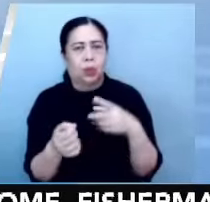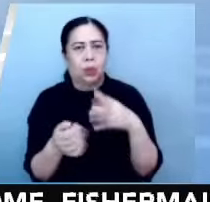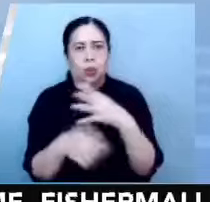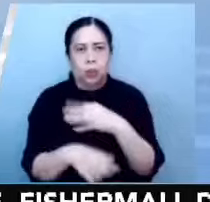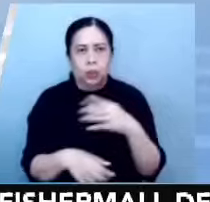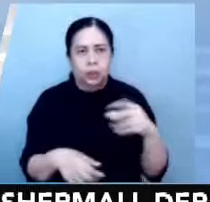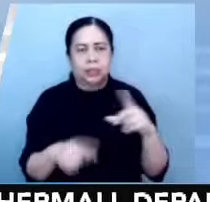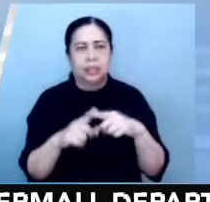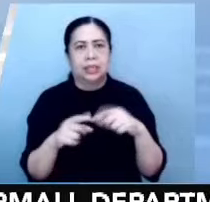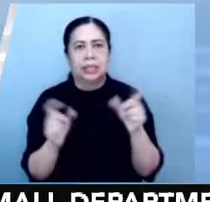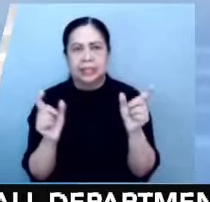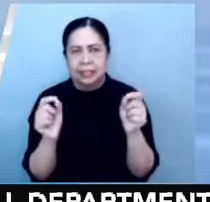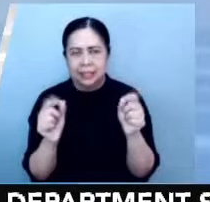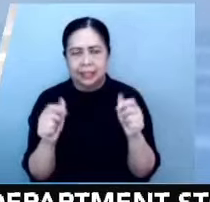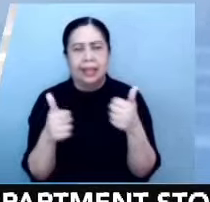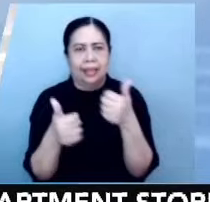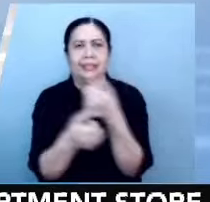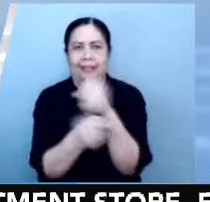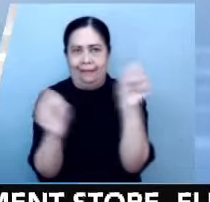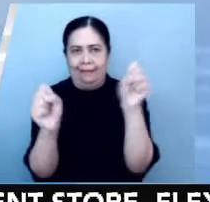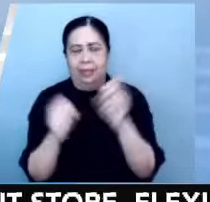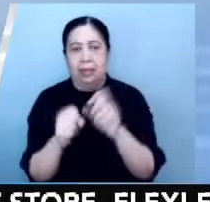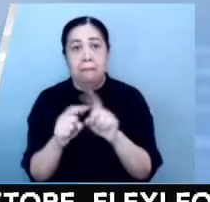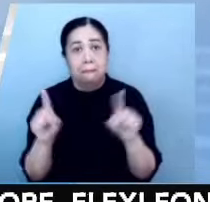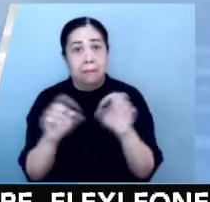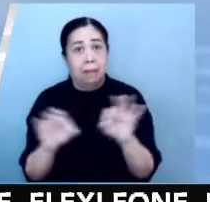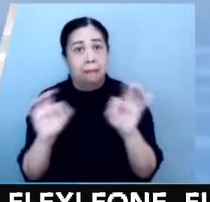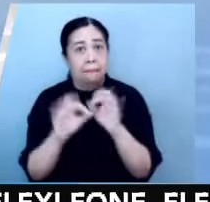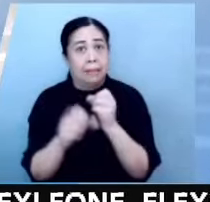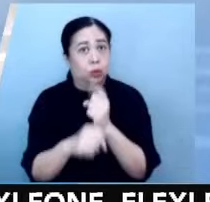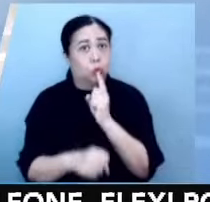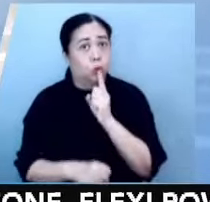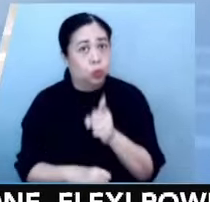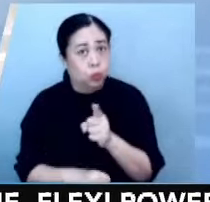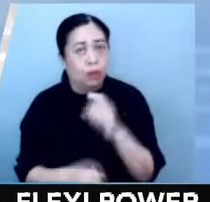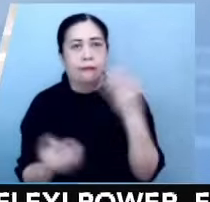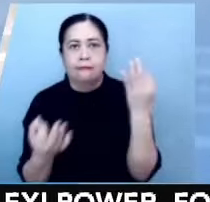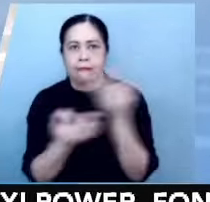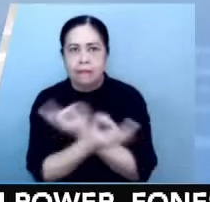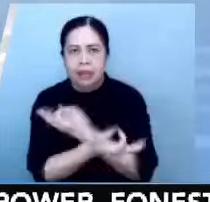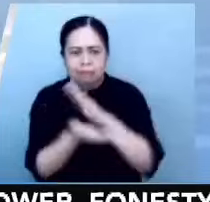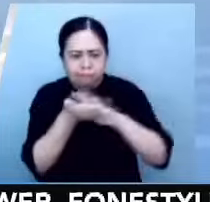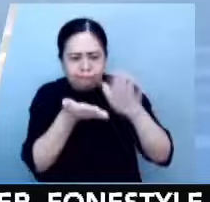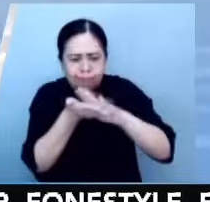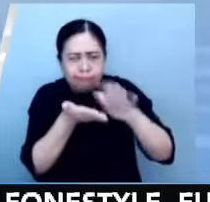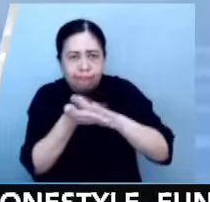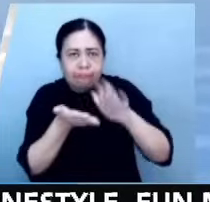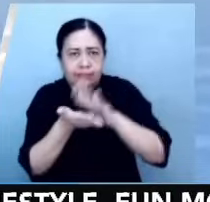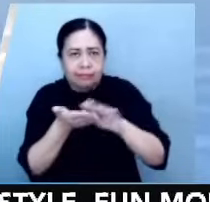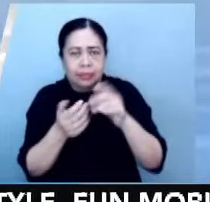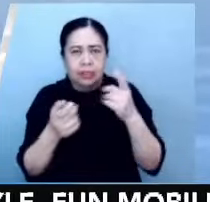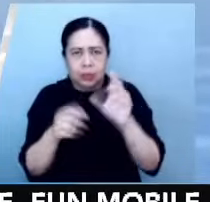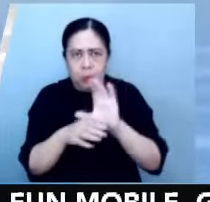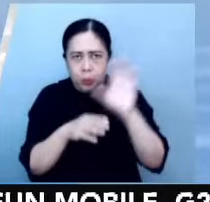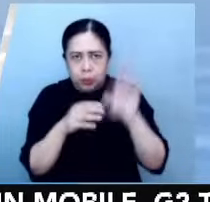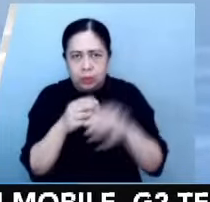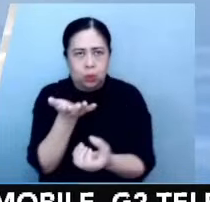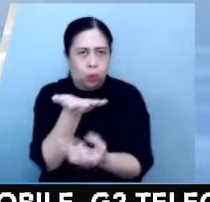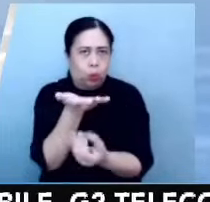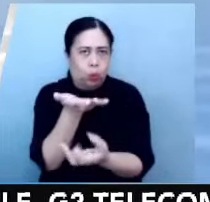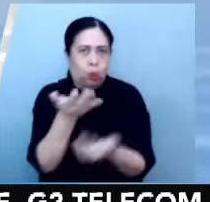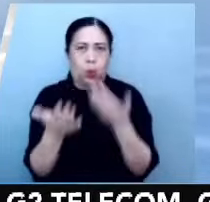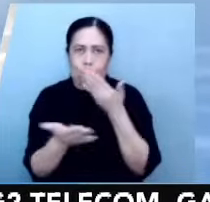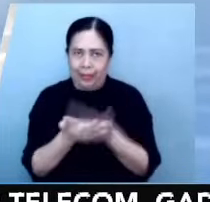sa nabanggit na mga lugar. Basta tiyaking sariwa na linis ang laman loob, nahugasan at naluto iyon ng